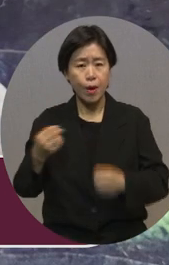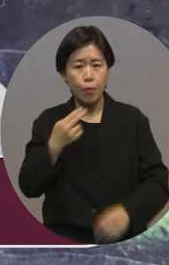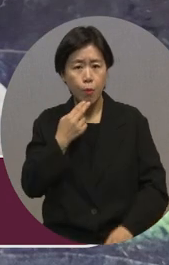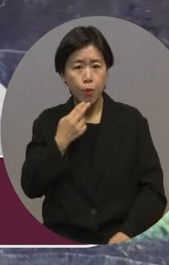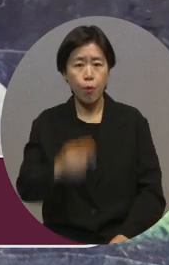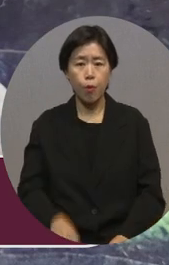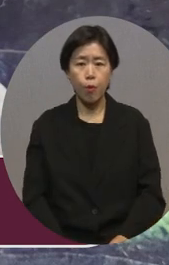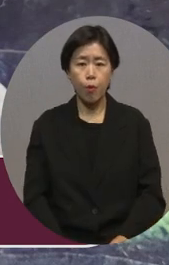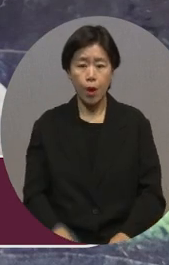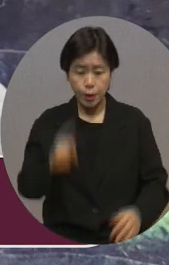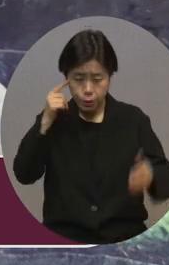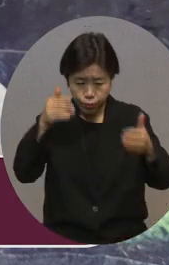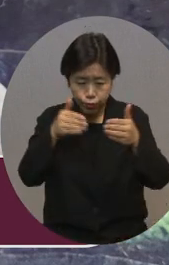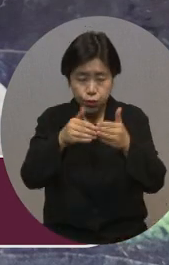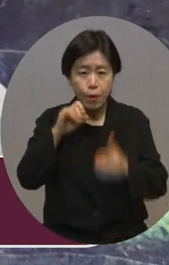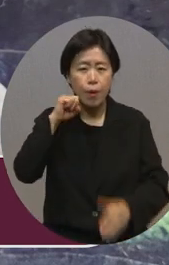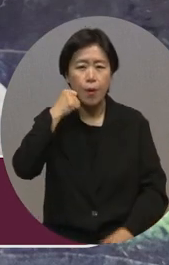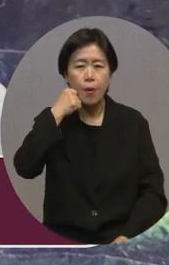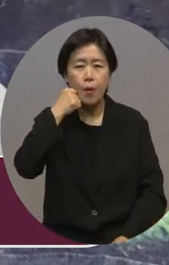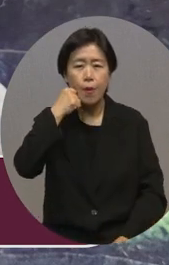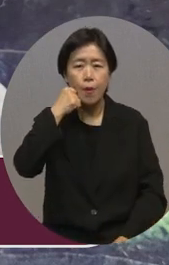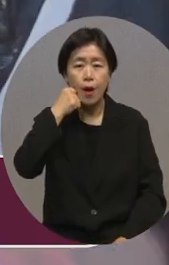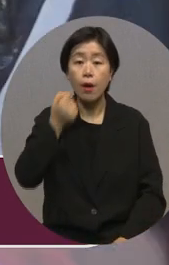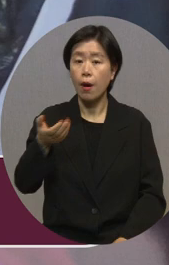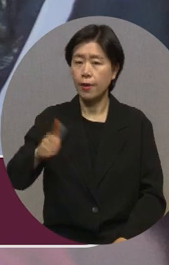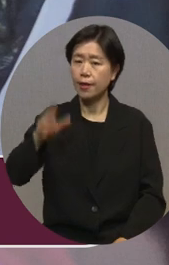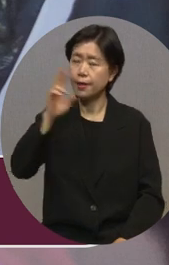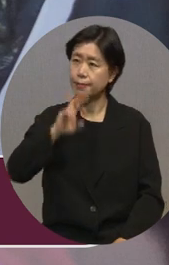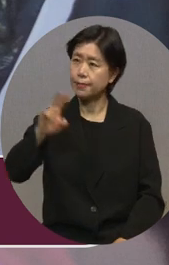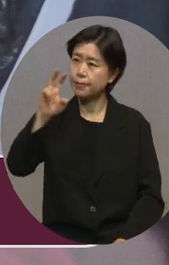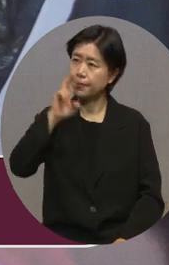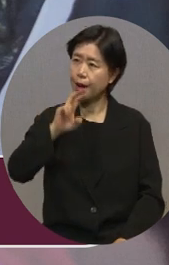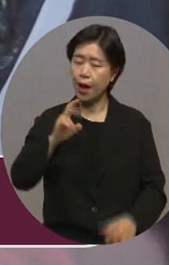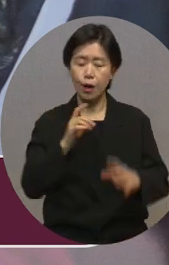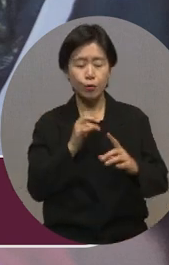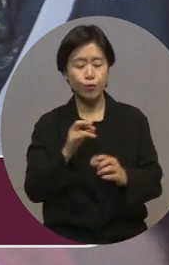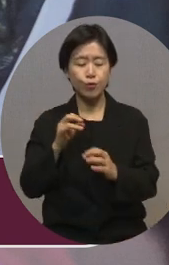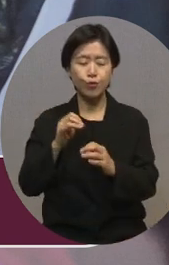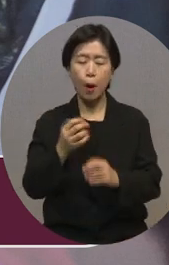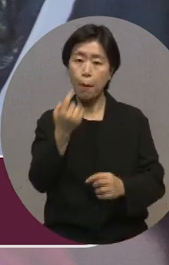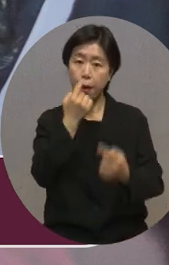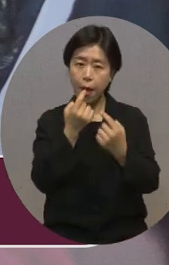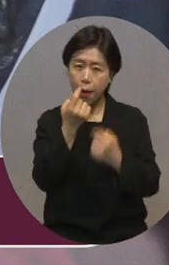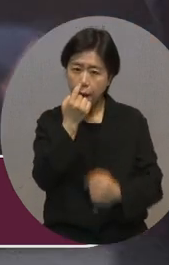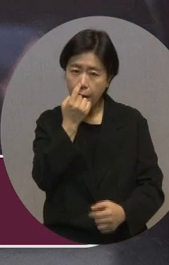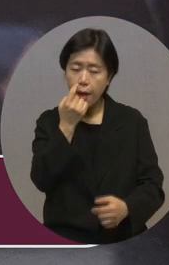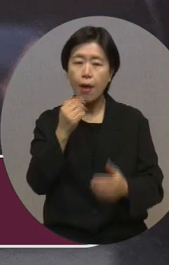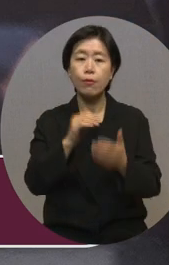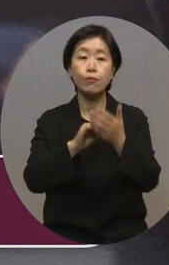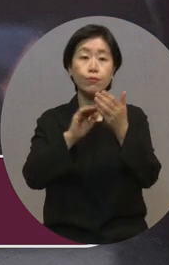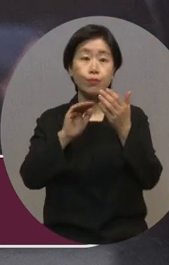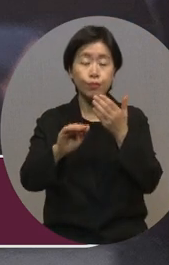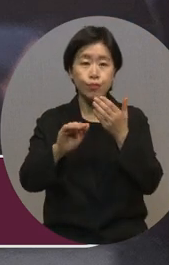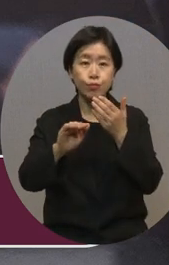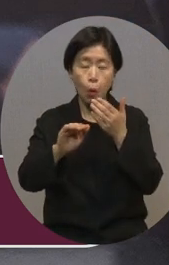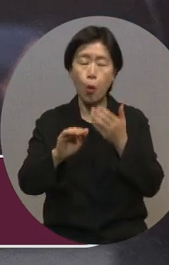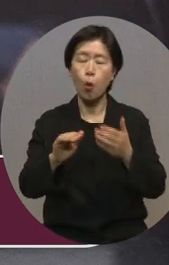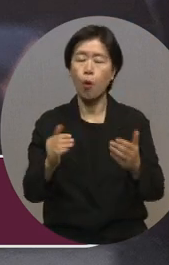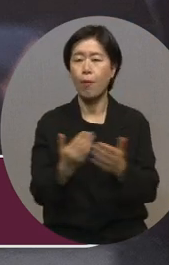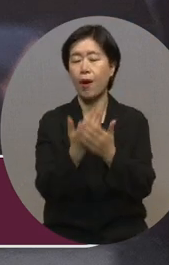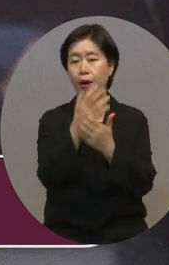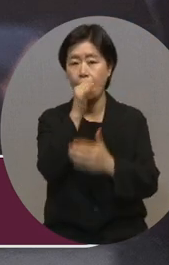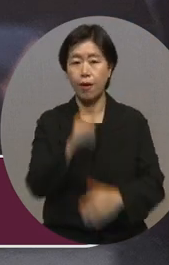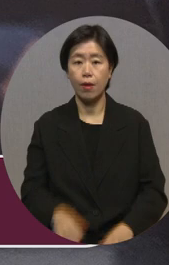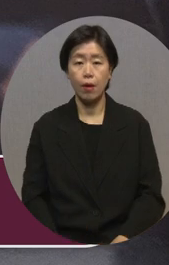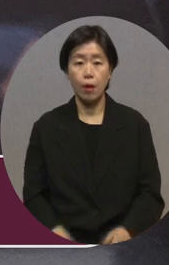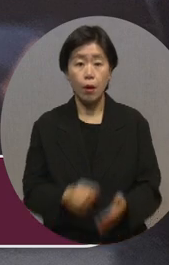집중하지 못했습니다. 음악을 배우면서 많이 도와줬어요. 우연히 학교